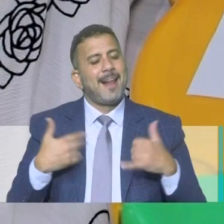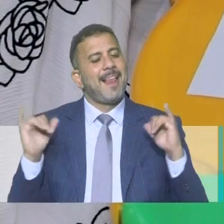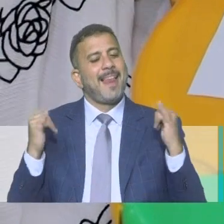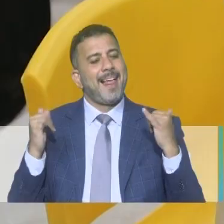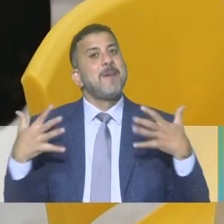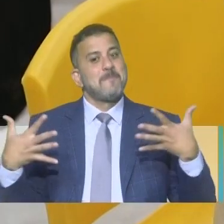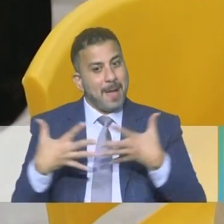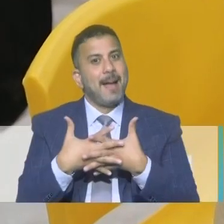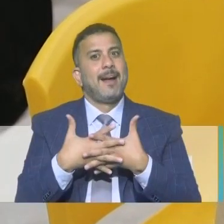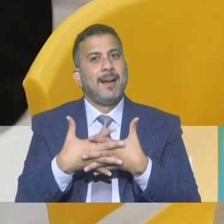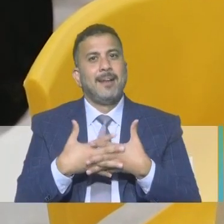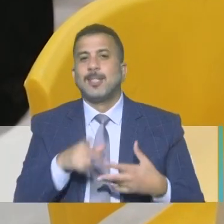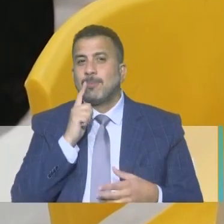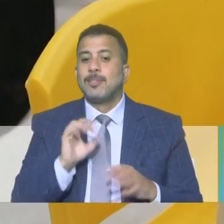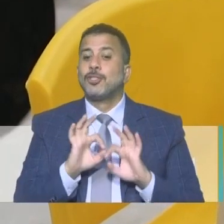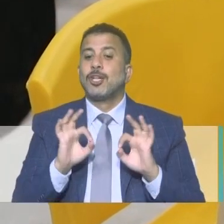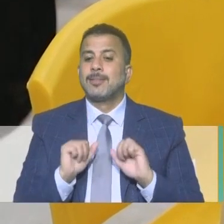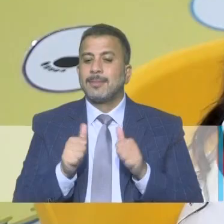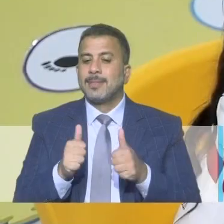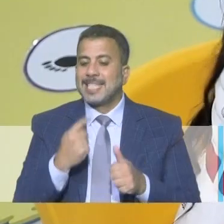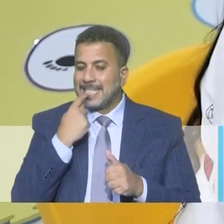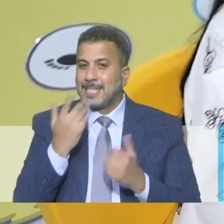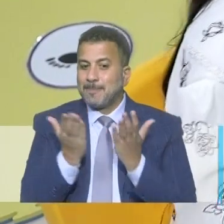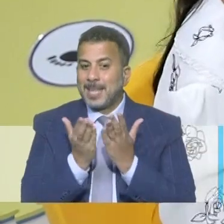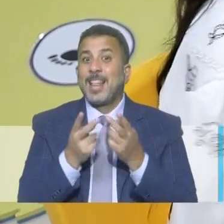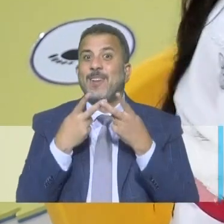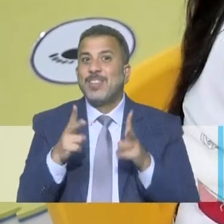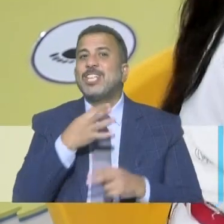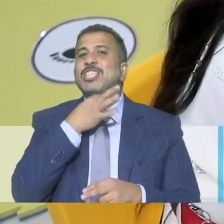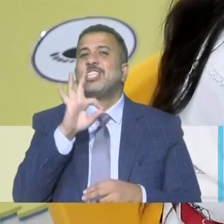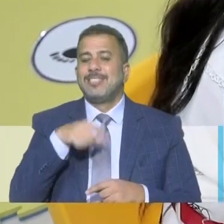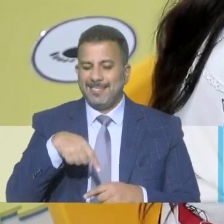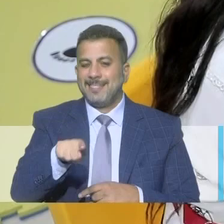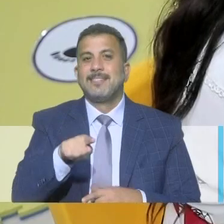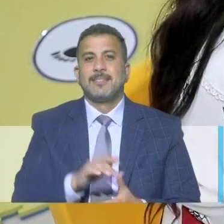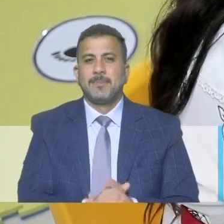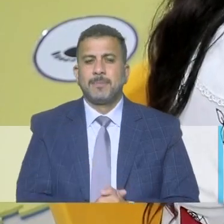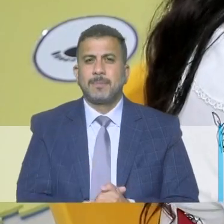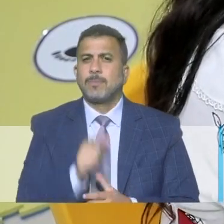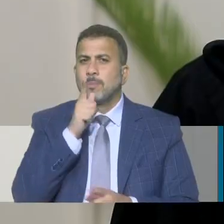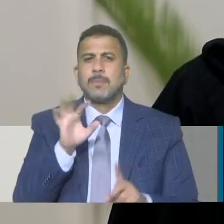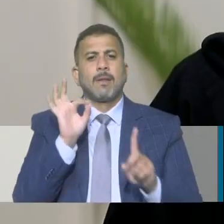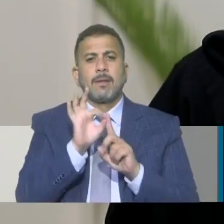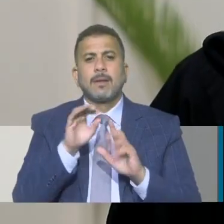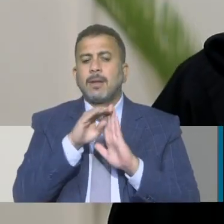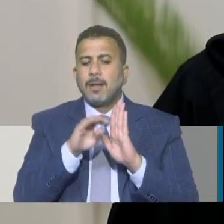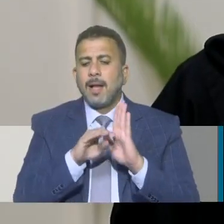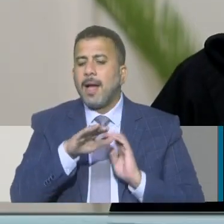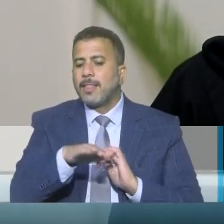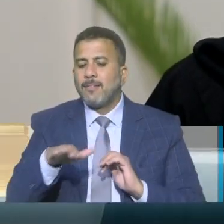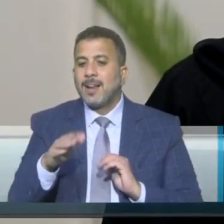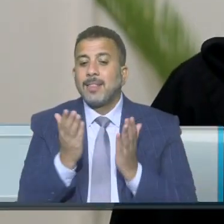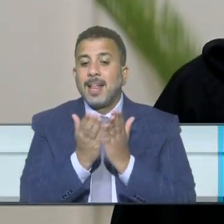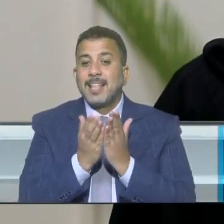والترفيهية تجهز المشاركين للعام الدراسي الجديد. بهدف تهيئة وإعداد الأطفال